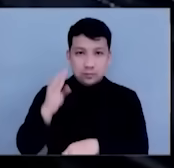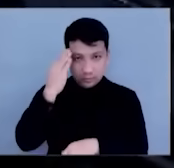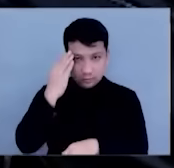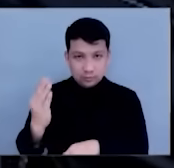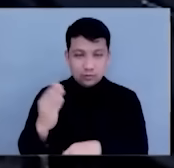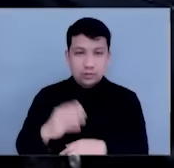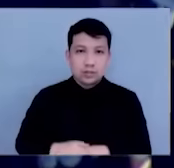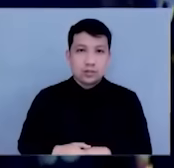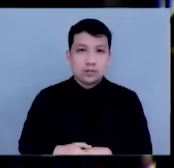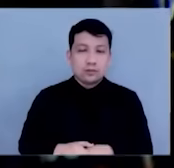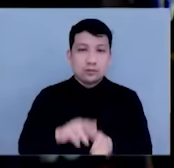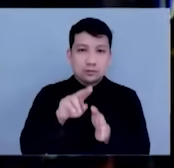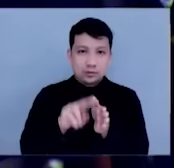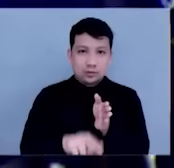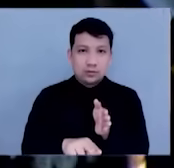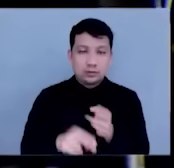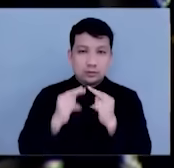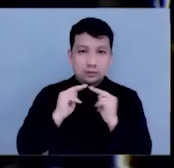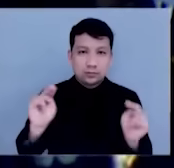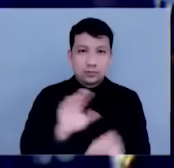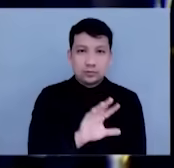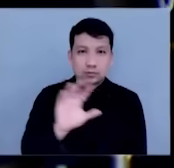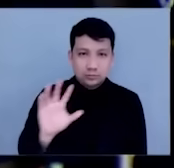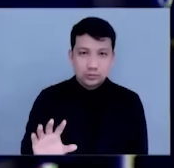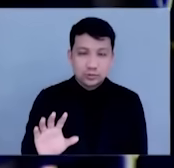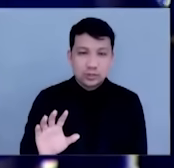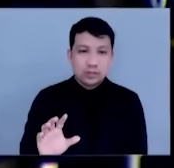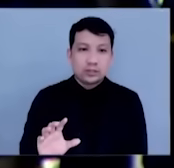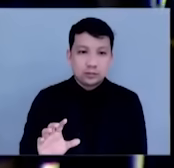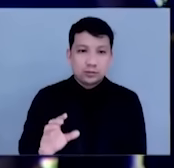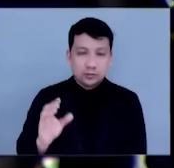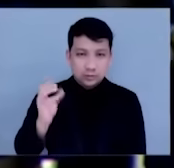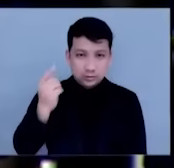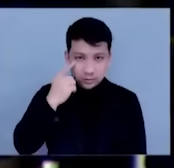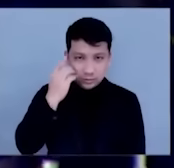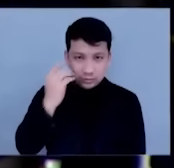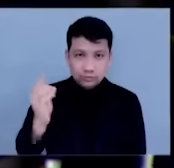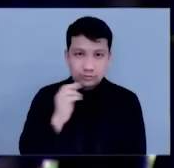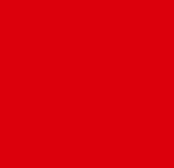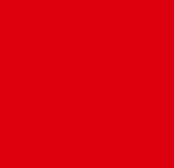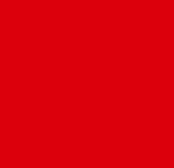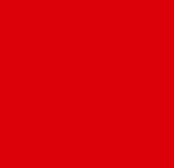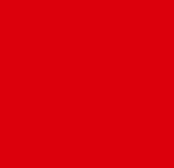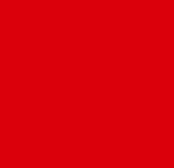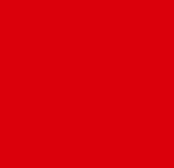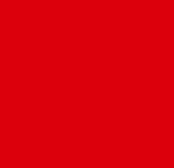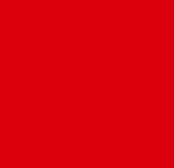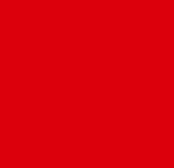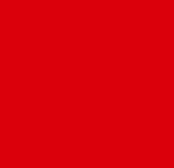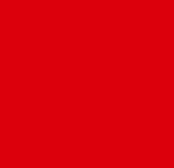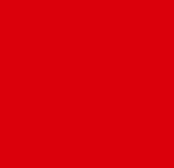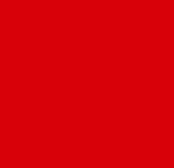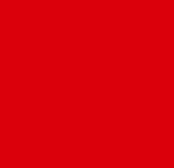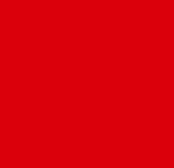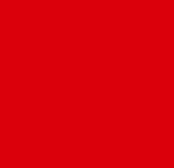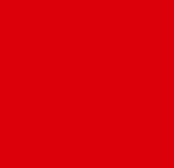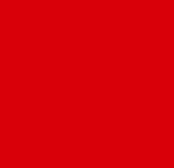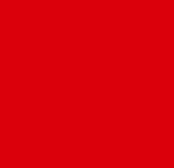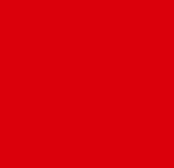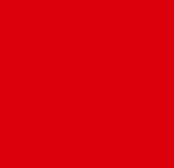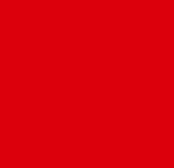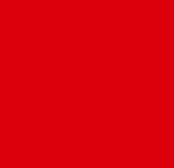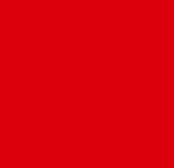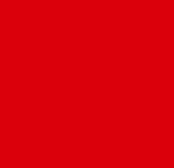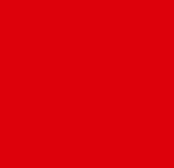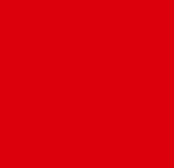para iburol. Nagbabalita mula sa frontline, Gary De Leon, News 5. Mga kapatid, Cheryl Cosim po,